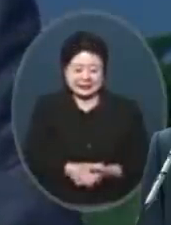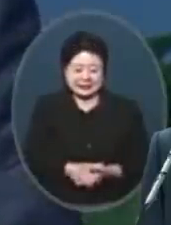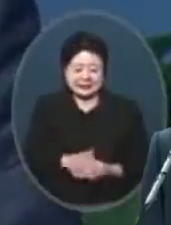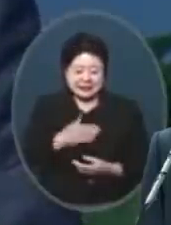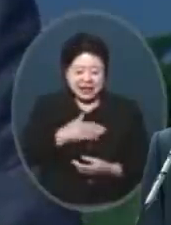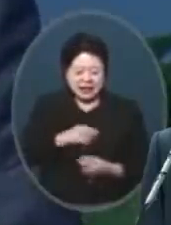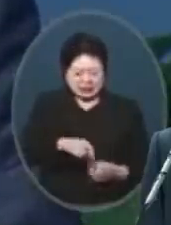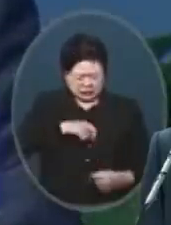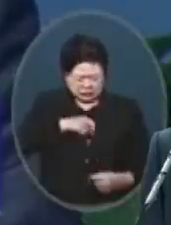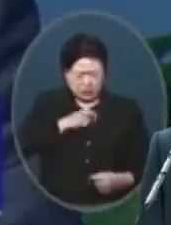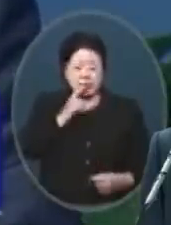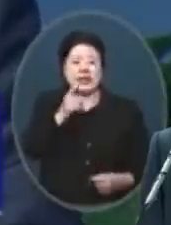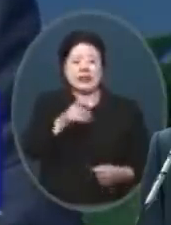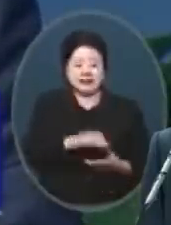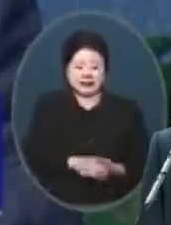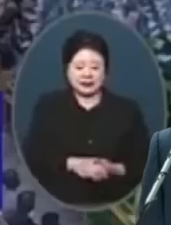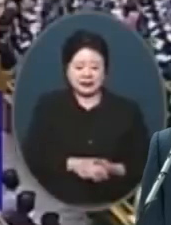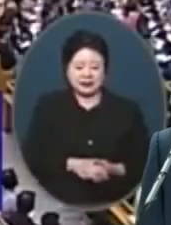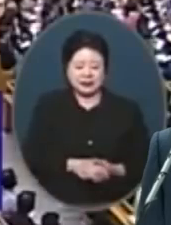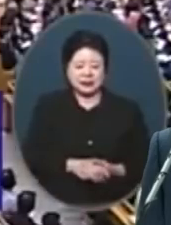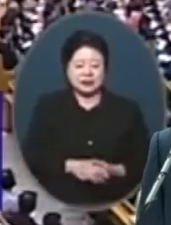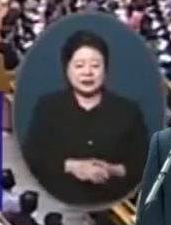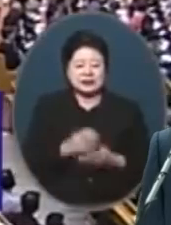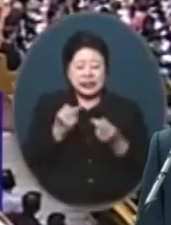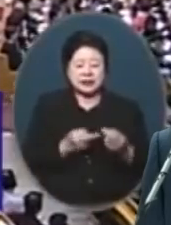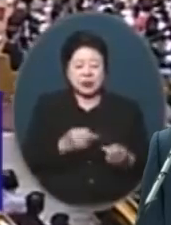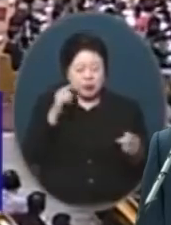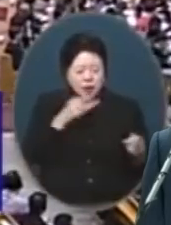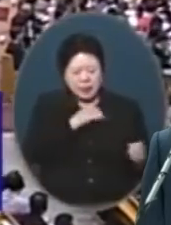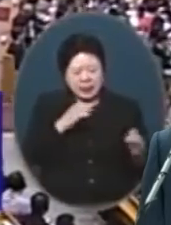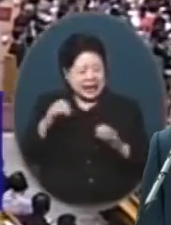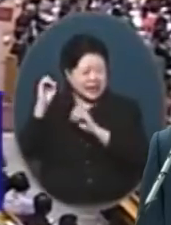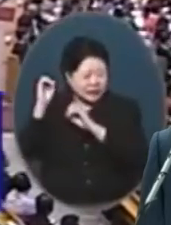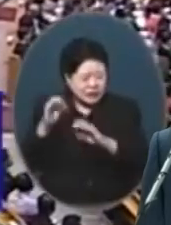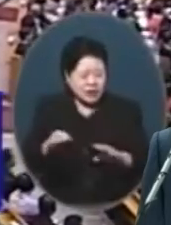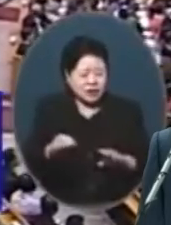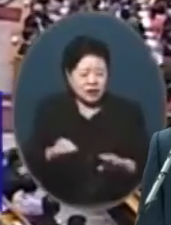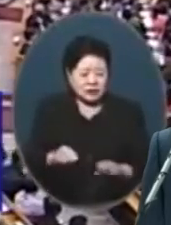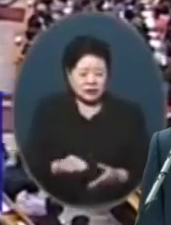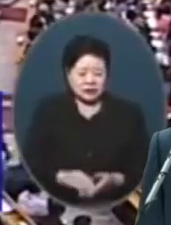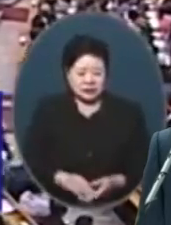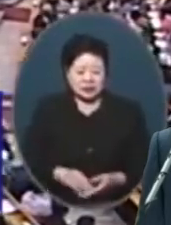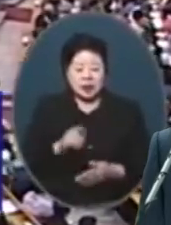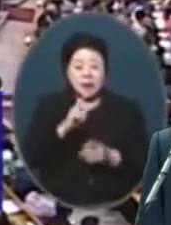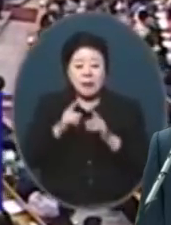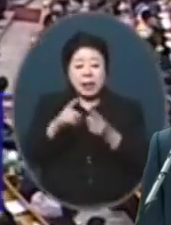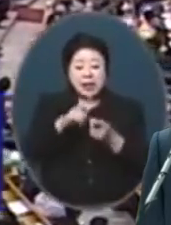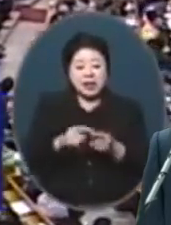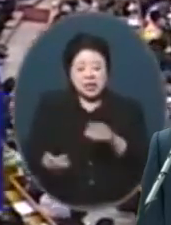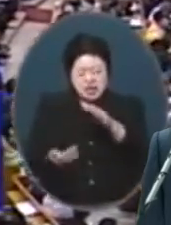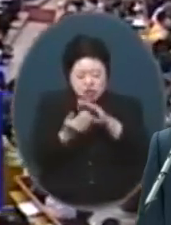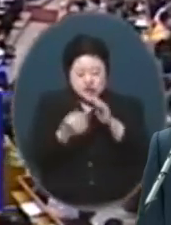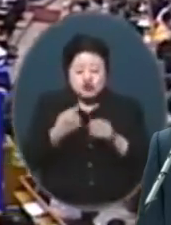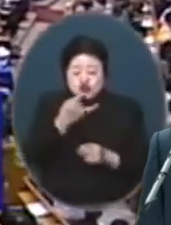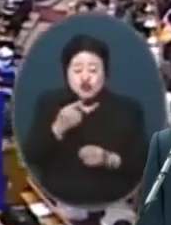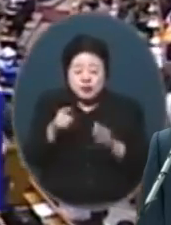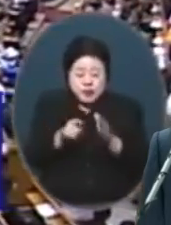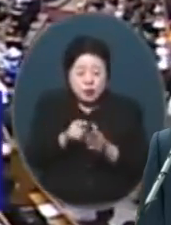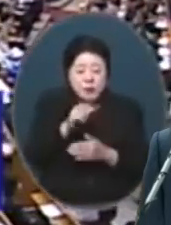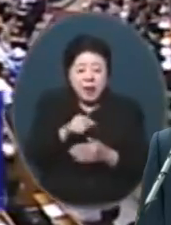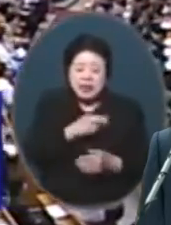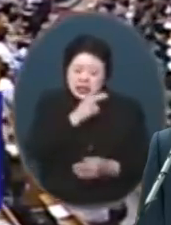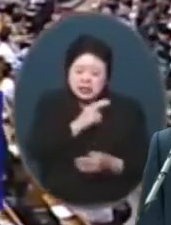내가 진실로 너희에게 이르노니 누구든지 이 산들을 들려 바다에 던져라 하고 그 말하는 것을 이룰 줄 믿고